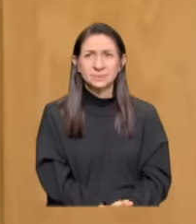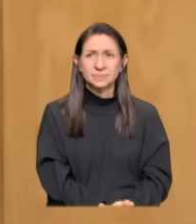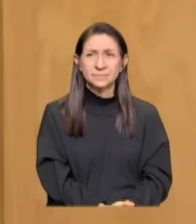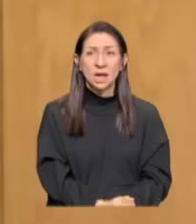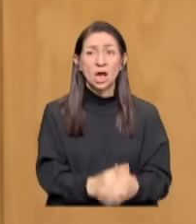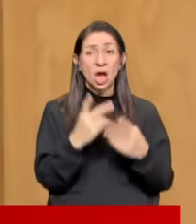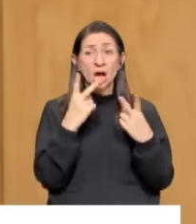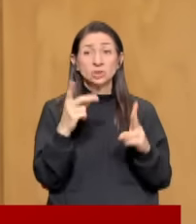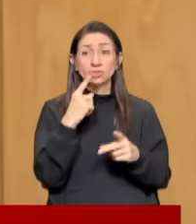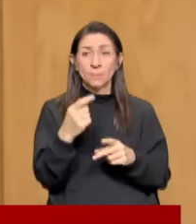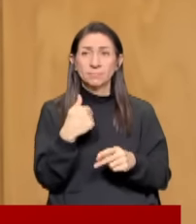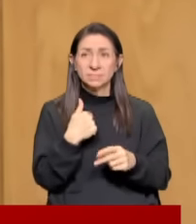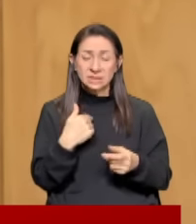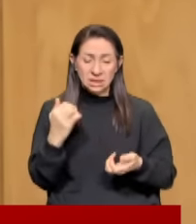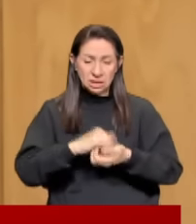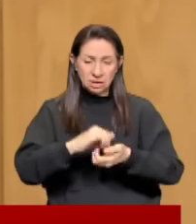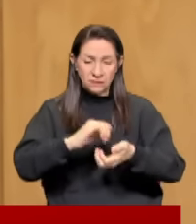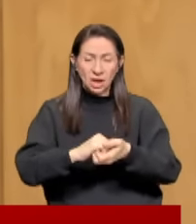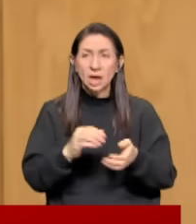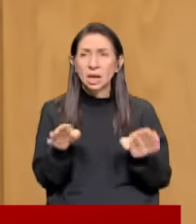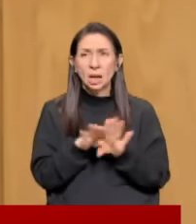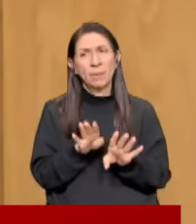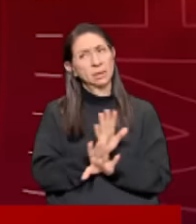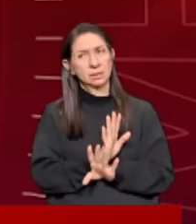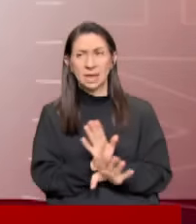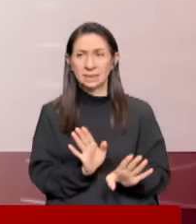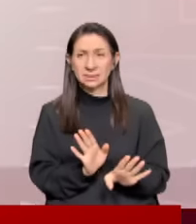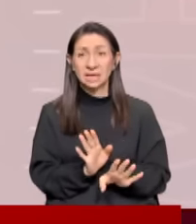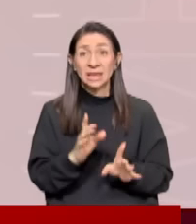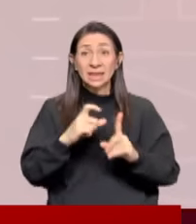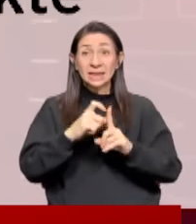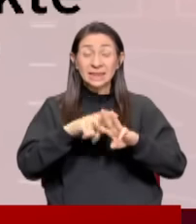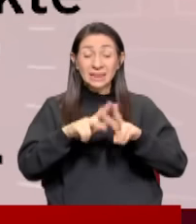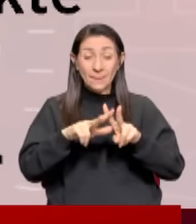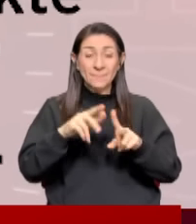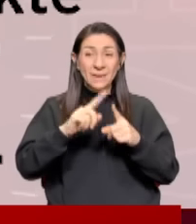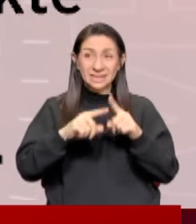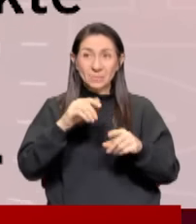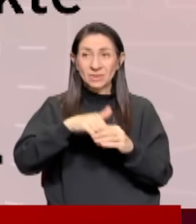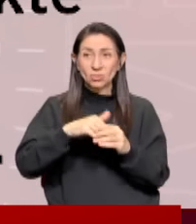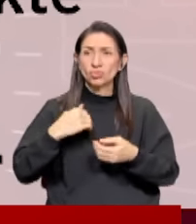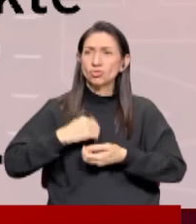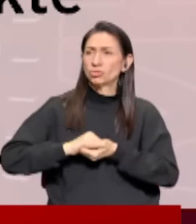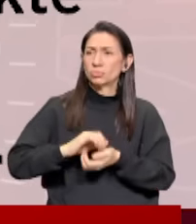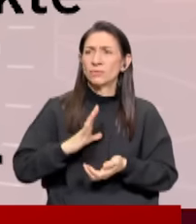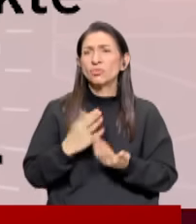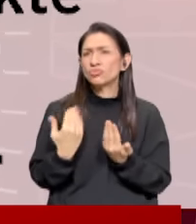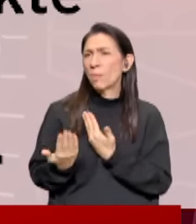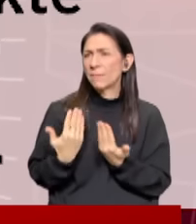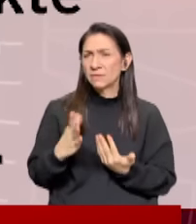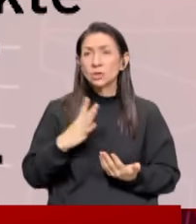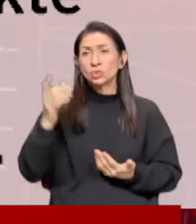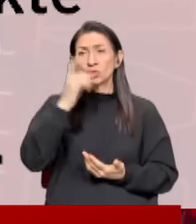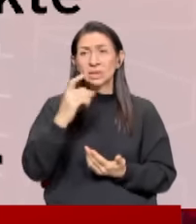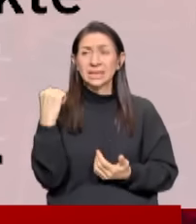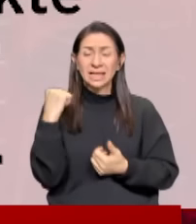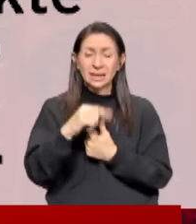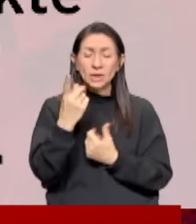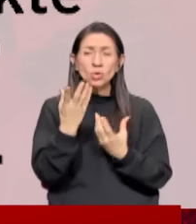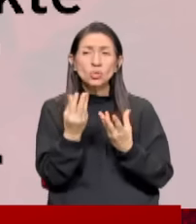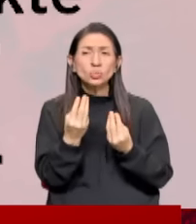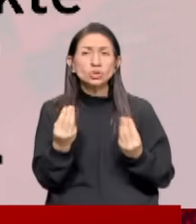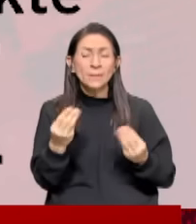Açık söyleyelim, biz ittifaklara kapalı değiliz. DEM Parti milletvekilleriyle dostluğumuz var. Sohbet ediyoruz. Türkiye'de yeniden